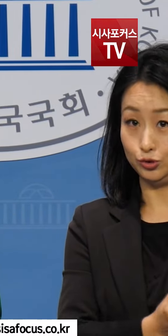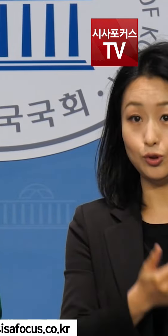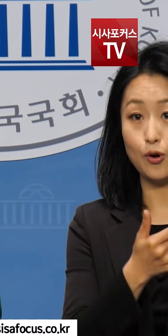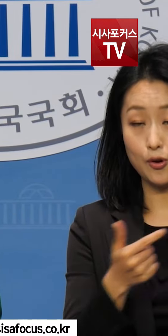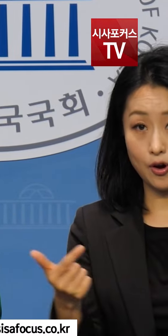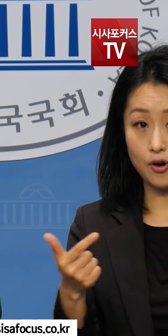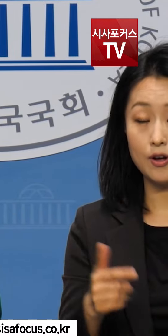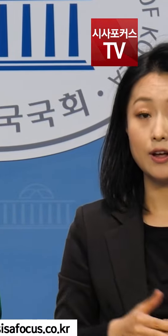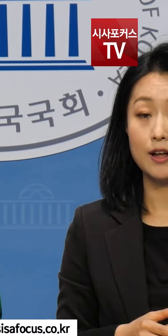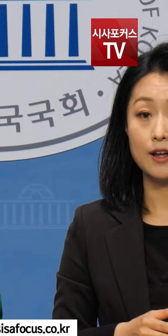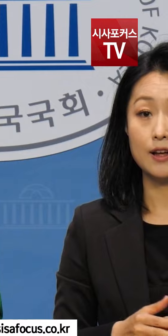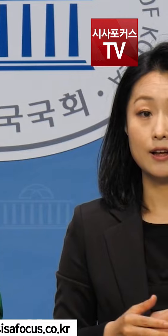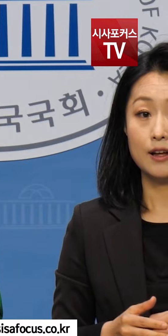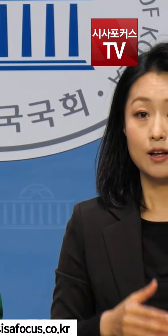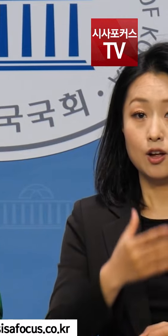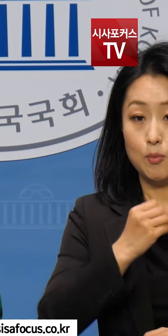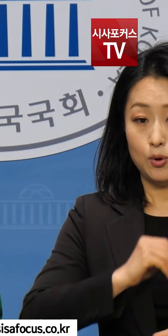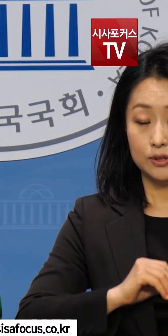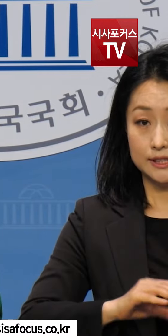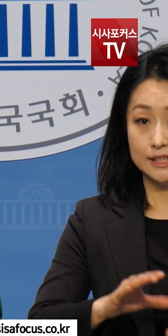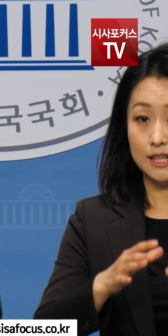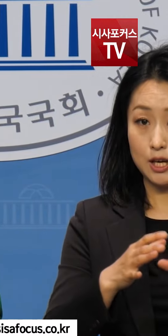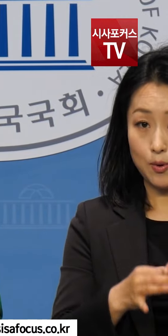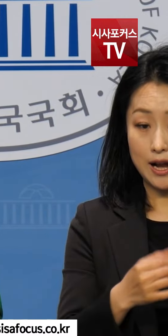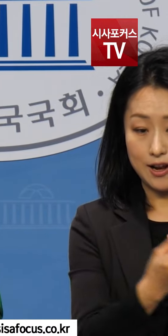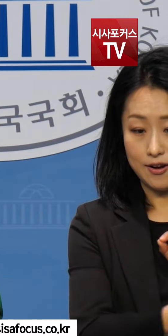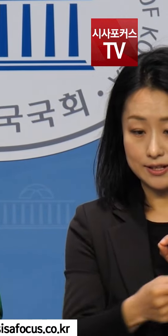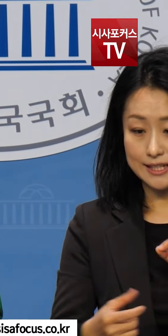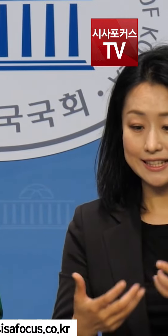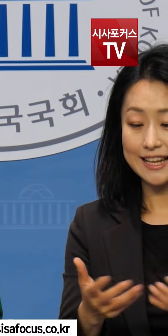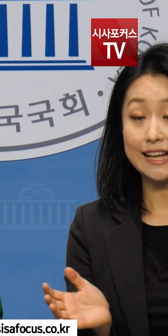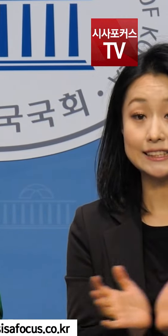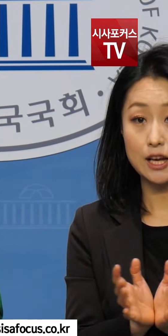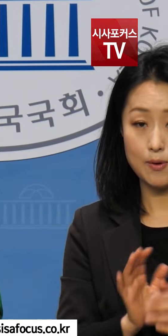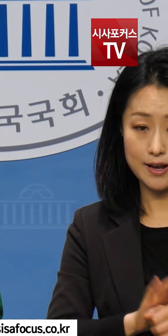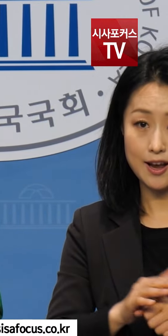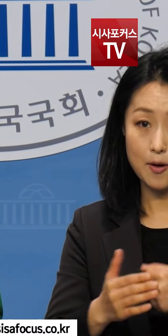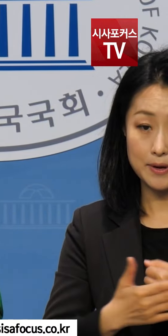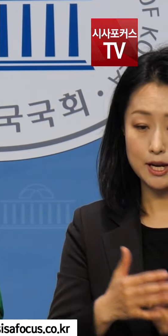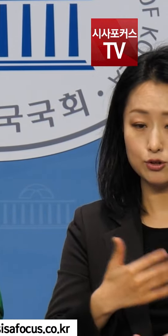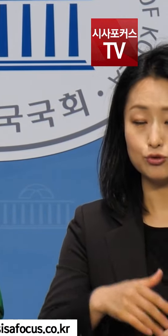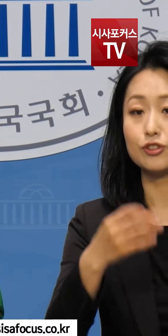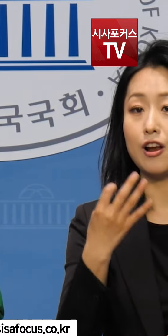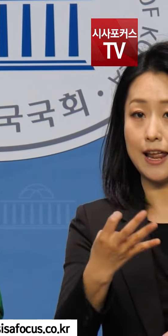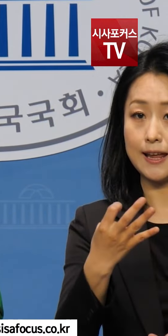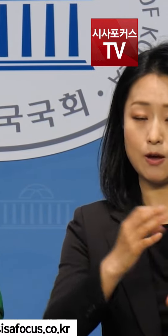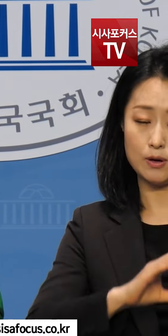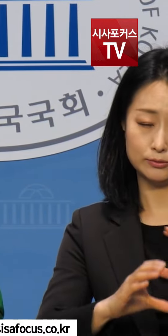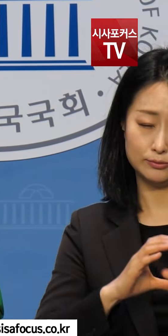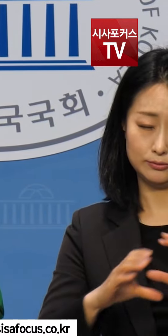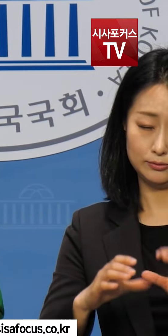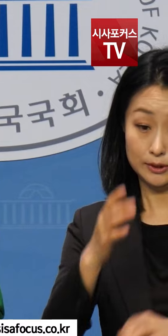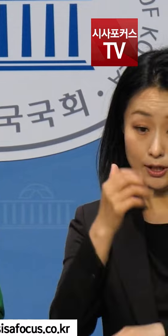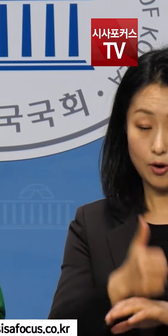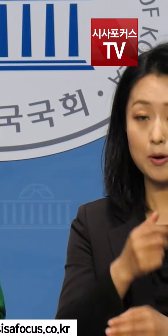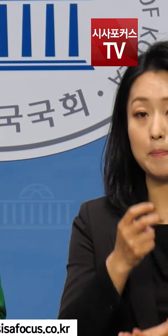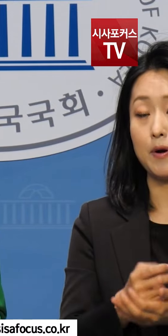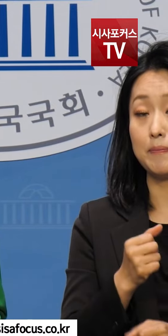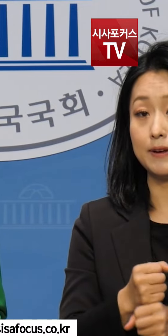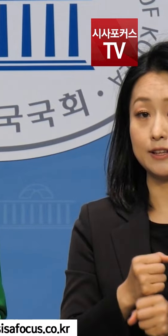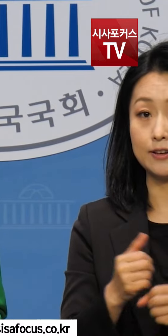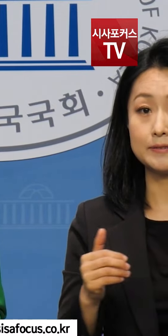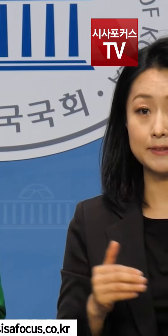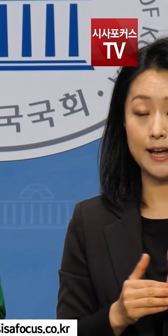무려 14개의 보건의료 직능단체와 아주 긴밀하게 소통을 오랫동안 해오신 끝에 성안된